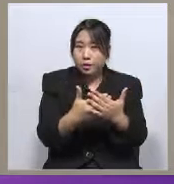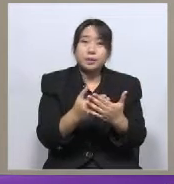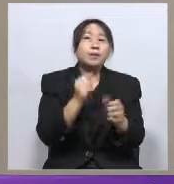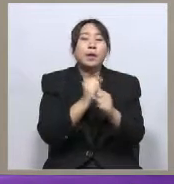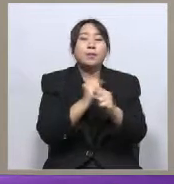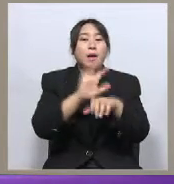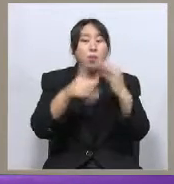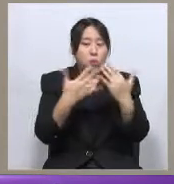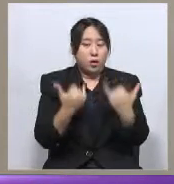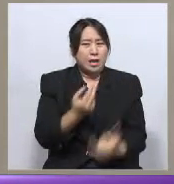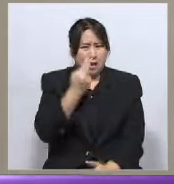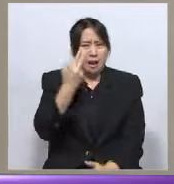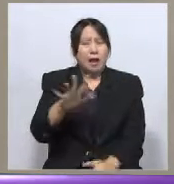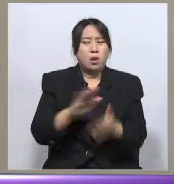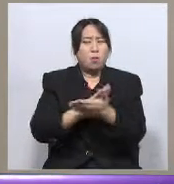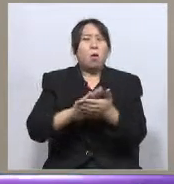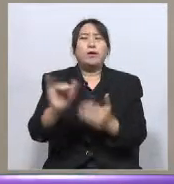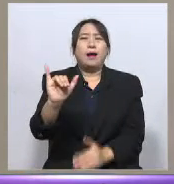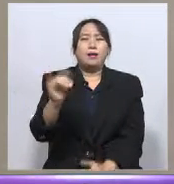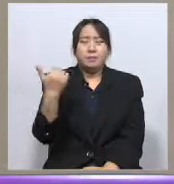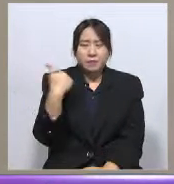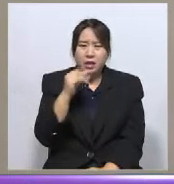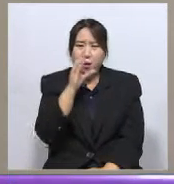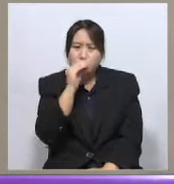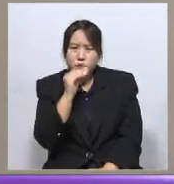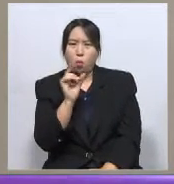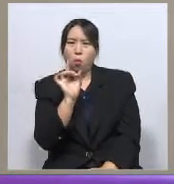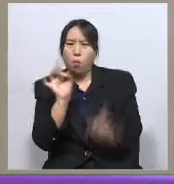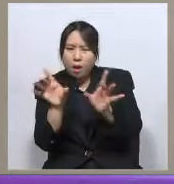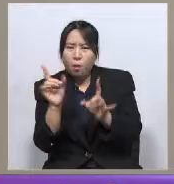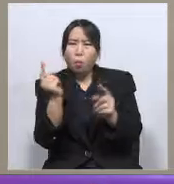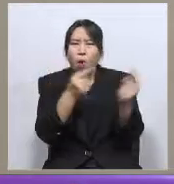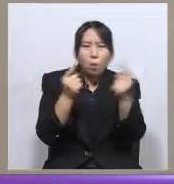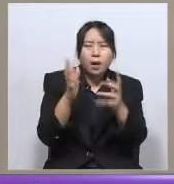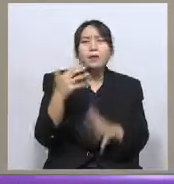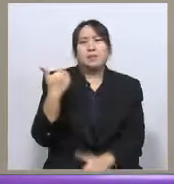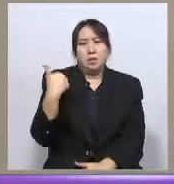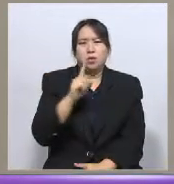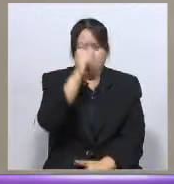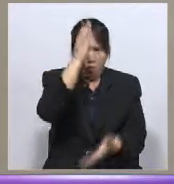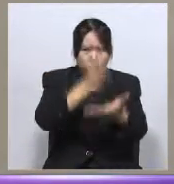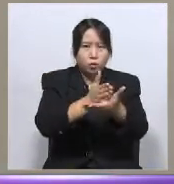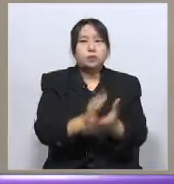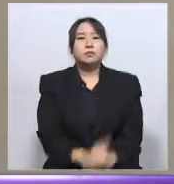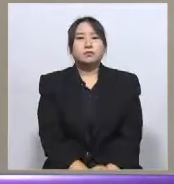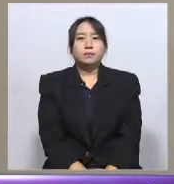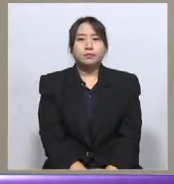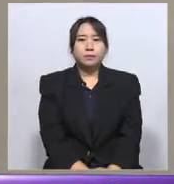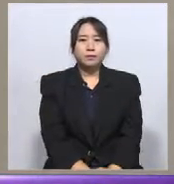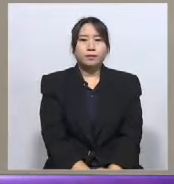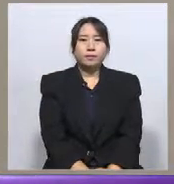อยู่แล้วว่าวันนี้มันก็ยังไม่เรียบร้อยก็ยังมีพูดจาให้ร้ายพูดจาอะไรกันเยอะแยะหมดท่านต้องหยุดทีครับ